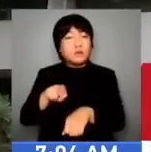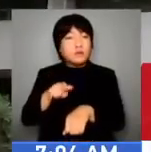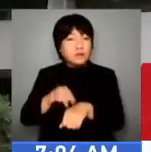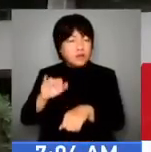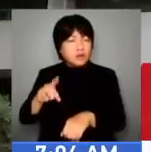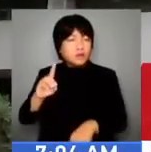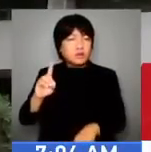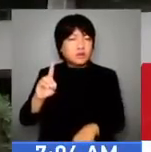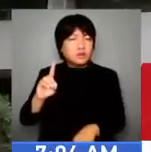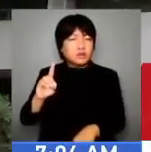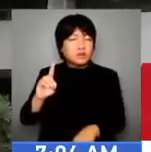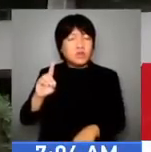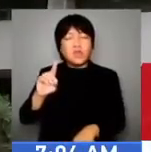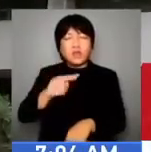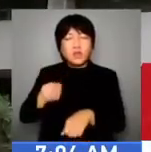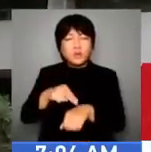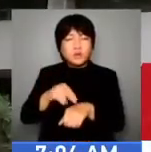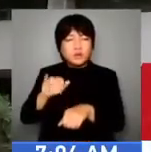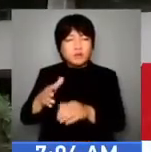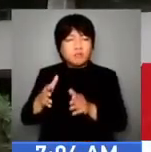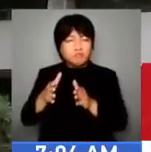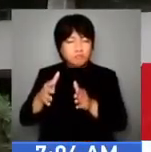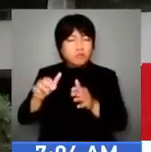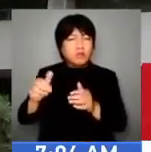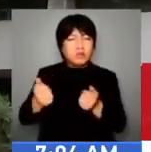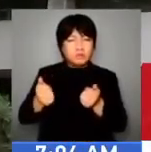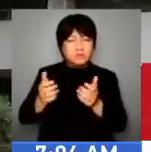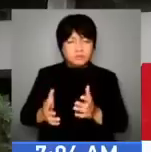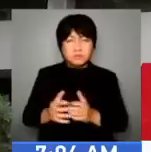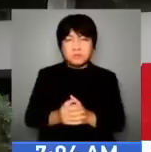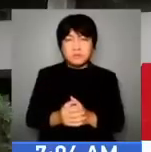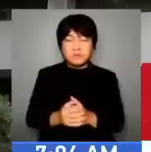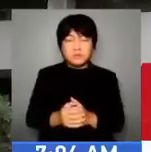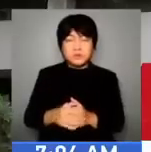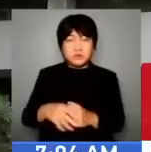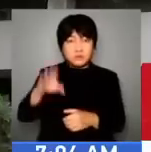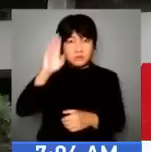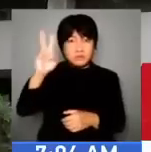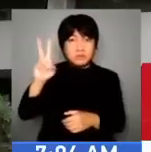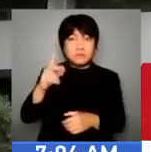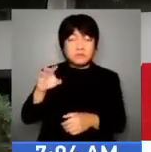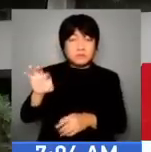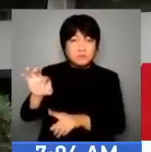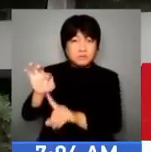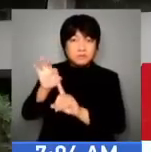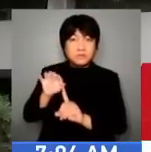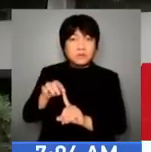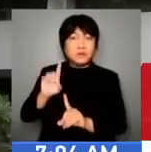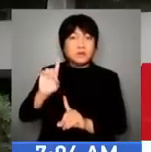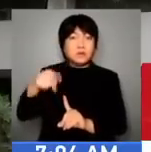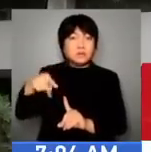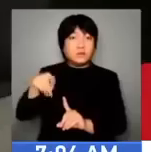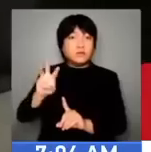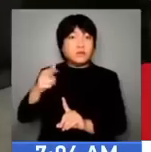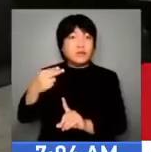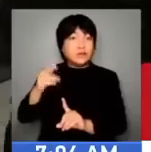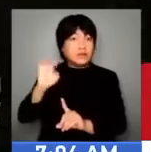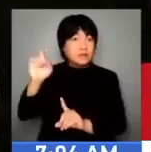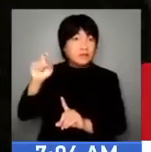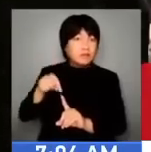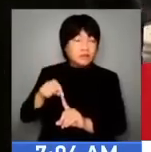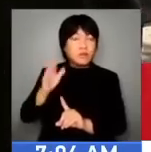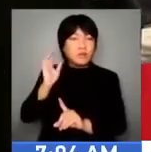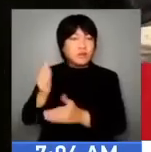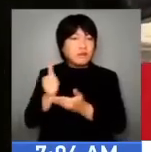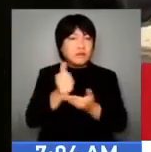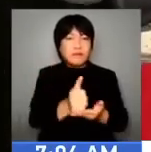National Irrigation Administration. Itinalaga ng Pangulo si dating DPWH Secretary Rogelio Singson para tumulong sa mga plano. Sa